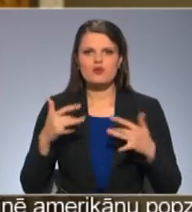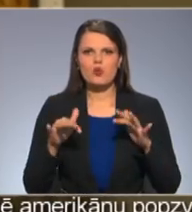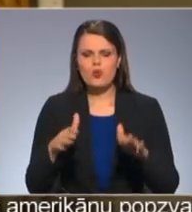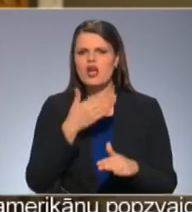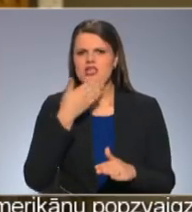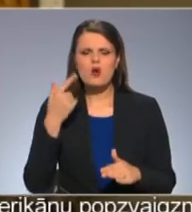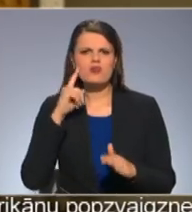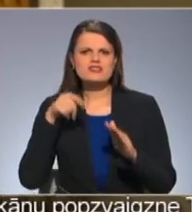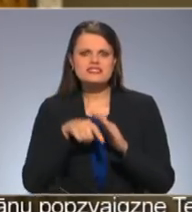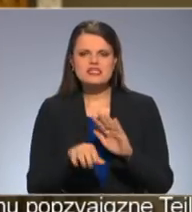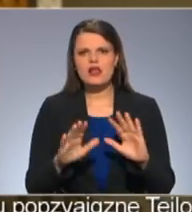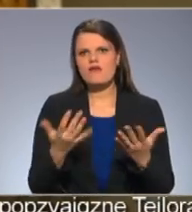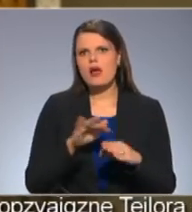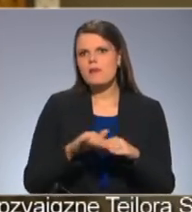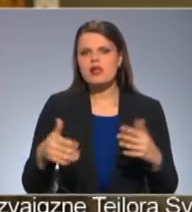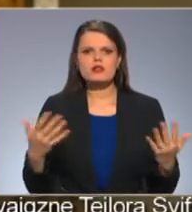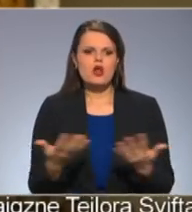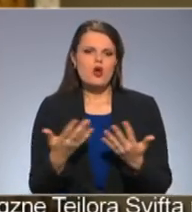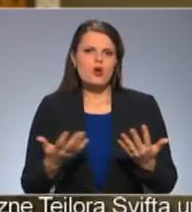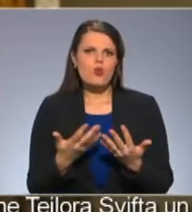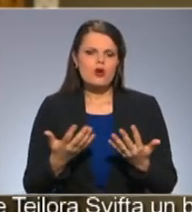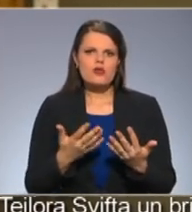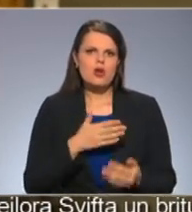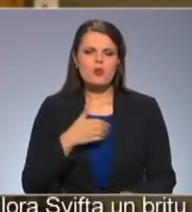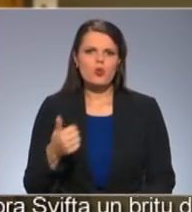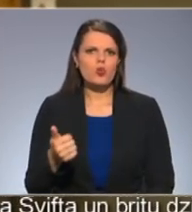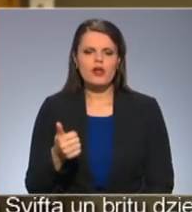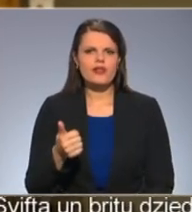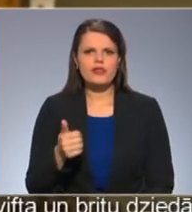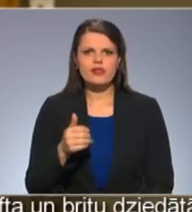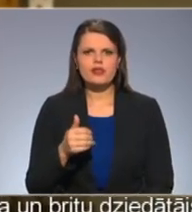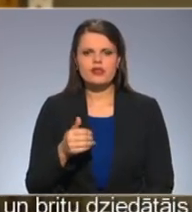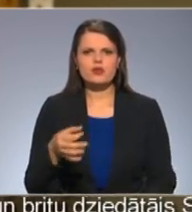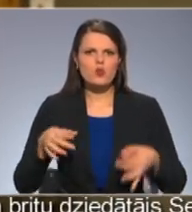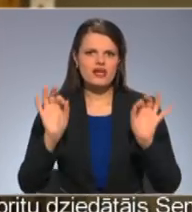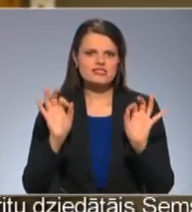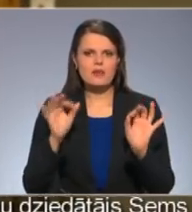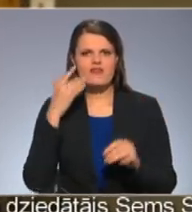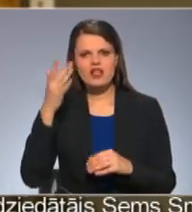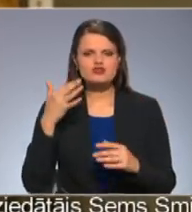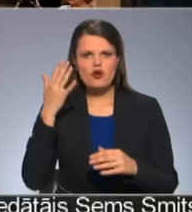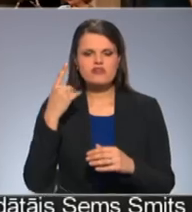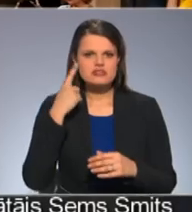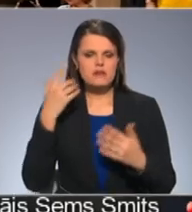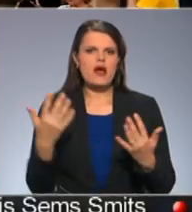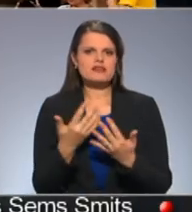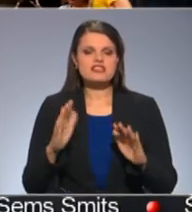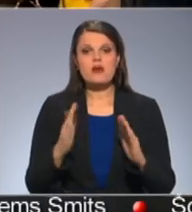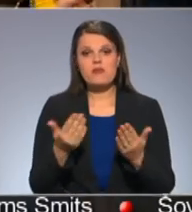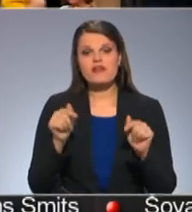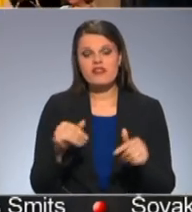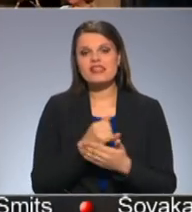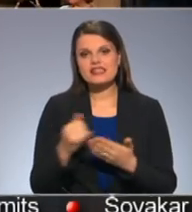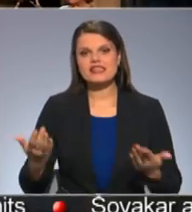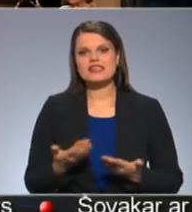ārkārtīgi dziļa vai pilna ar kaut kādām ārkārtīgi tādām nozīmīgām filozofiskām atziņām, bet tādā